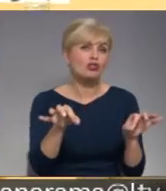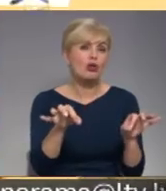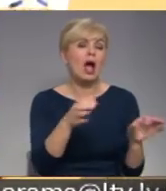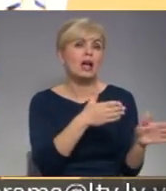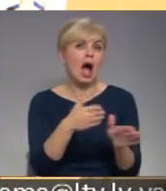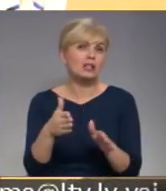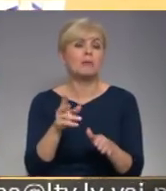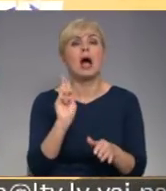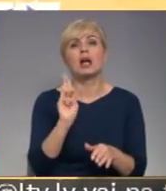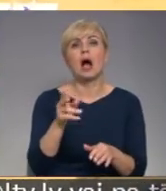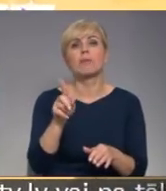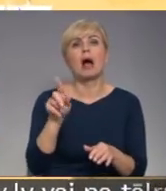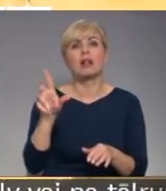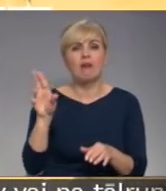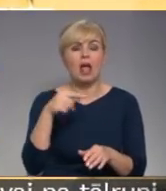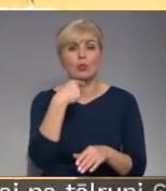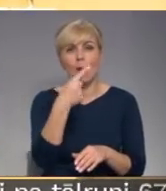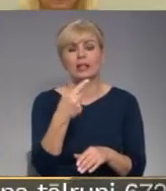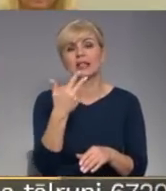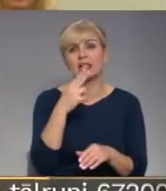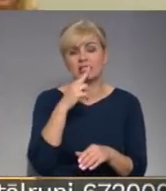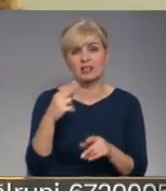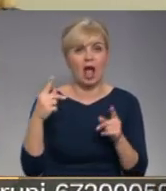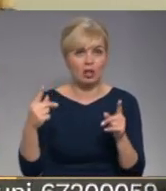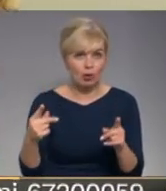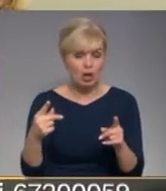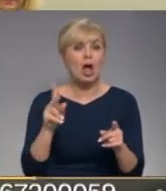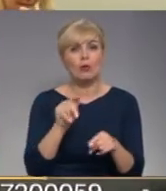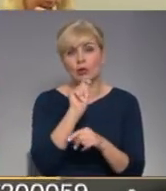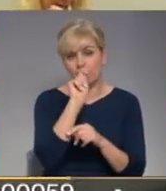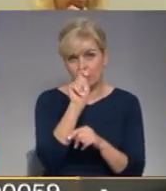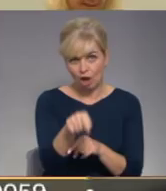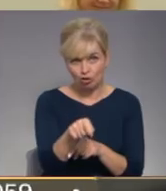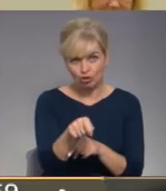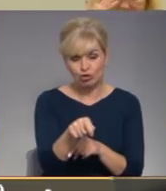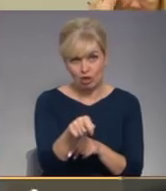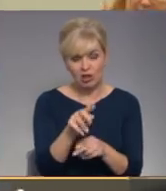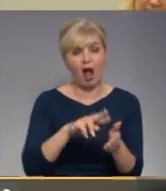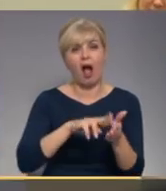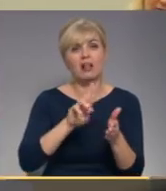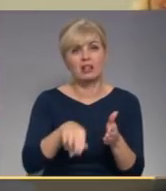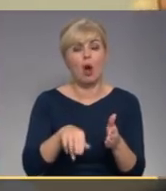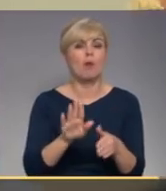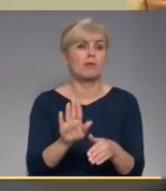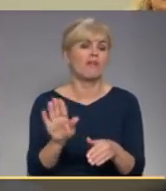KPVLV tagad rosina noteikti 3 nedēļu termiņu, kurā jāpiešķir pielaide. Madara Līcīte, Olavs Perševics, Latvijas televīzija.